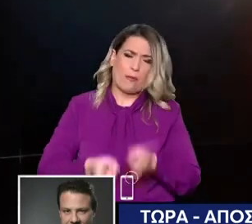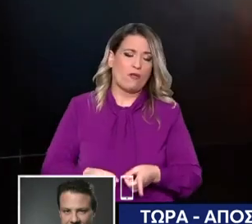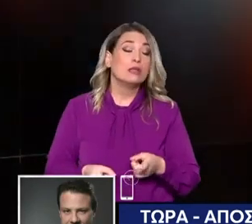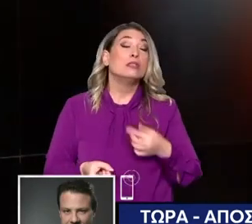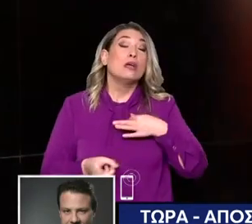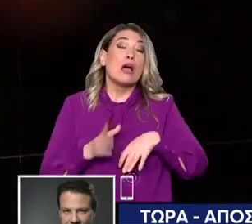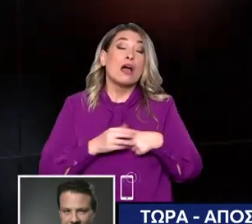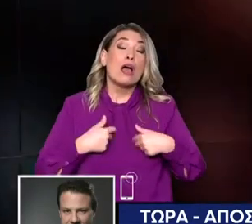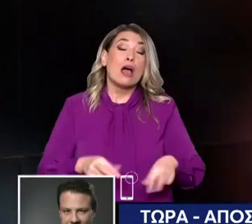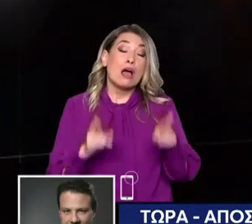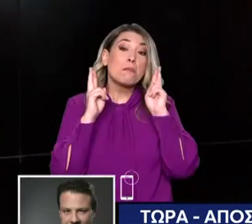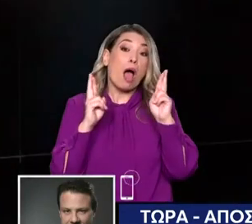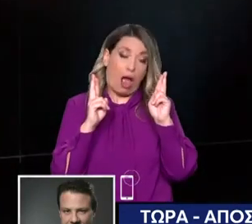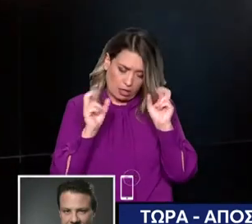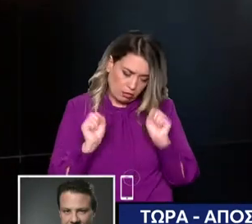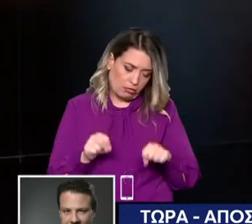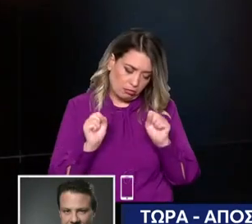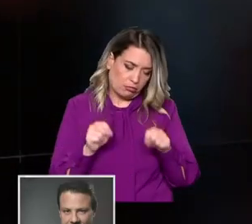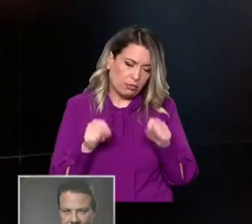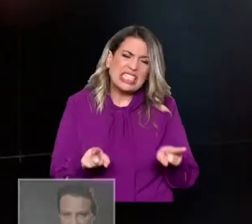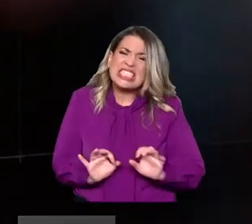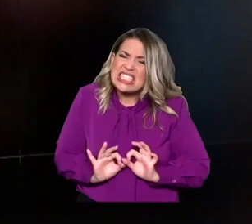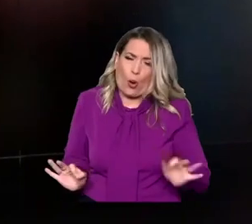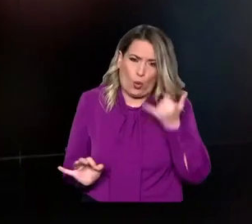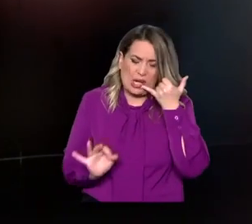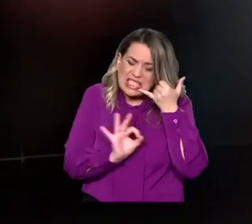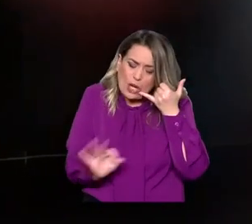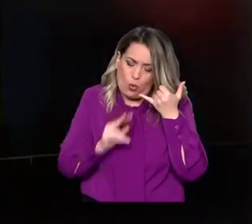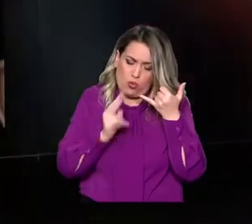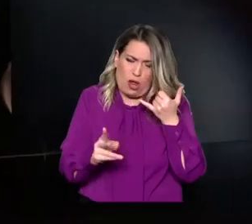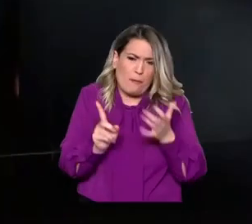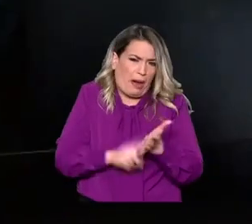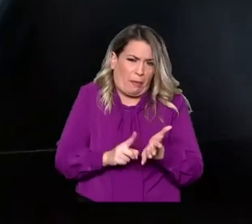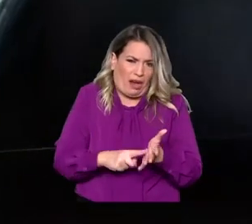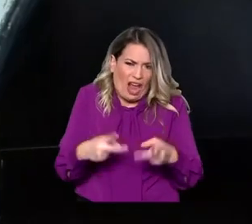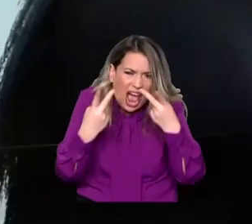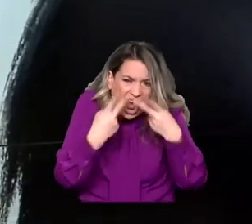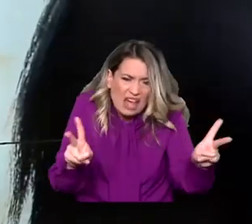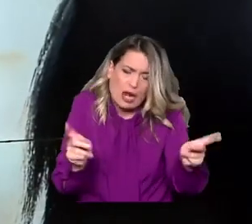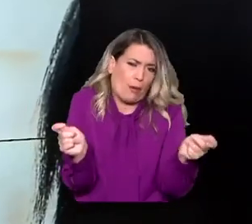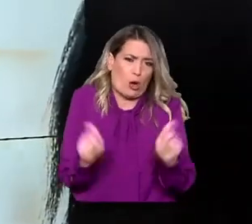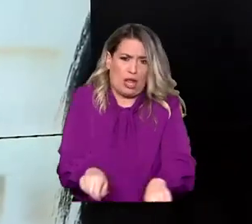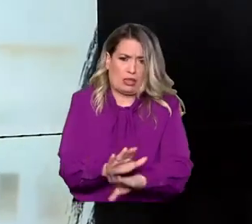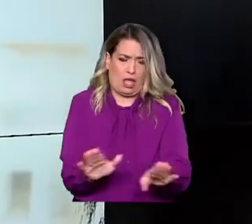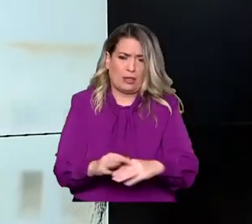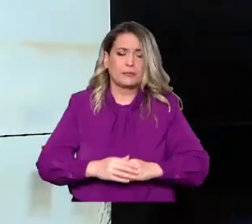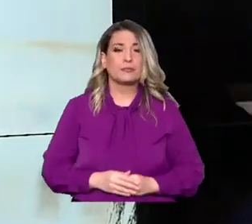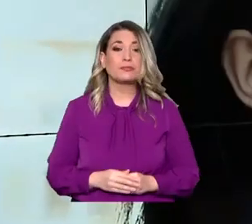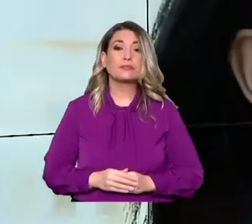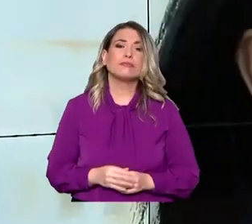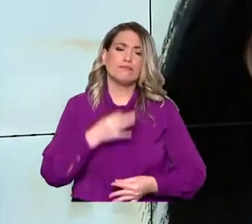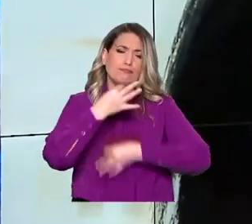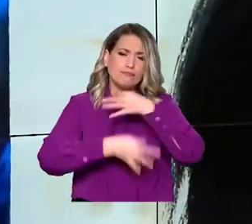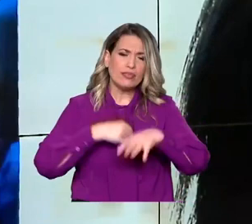δικαστήριο το θεωρώ αδιανόητο γ σας ευχαριστώ πολύ ευχαριστώ πάρα πολύ να το πω ξανά ο κύριος λίρας είναι ο δικηγόρος ο υπερασπιστής της μητέρας η οποία είναι